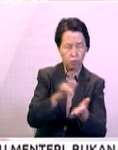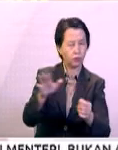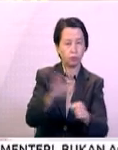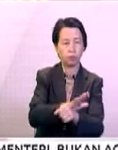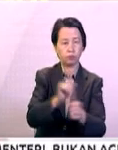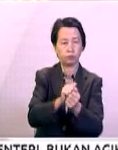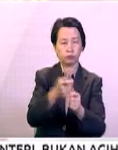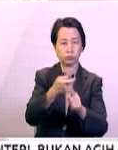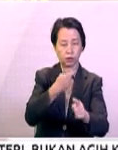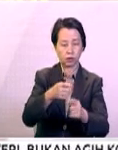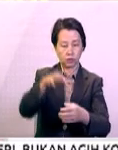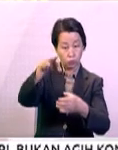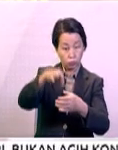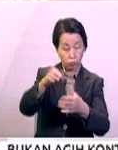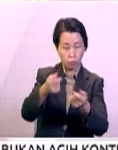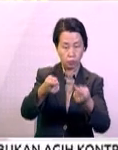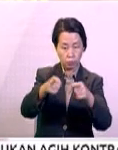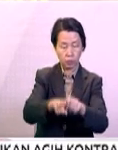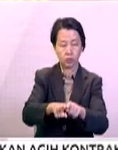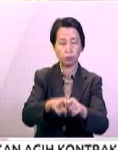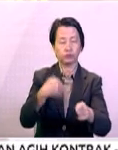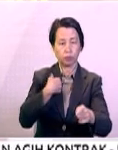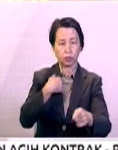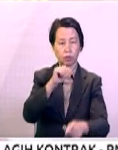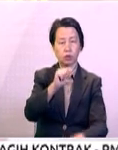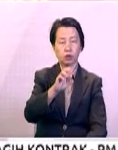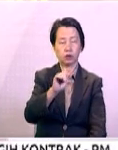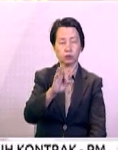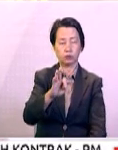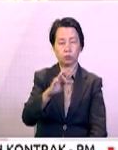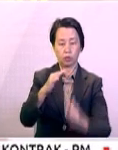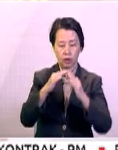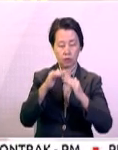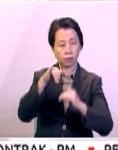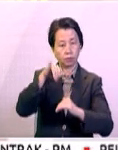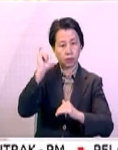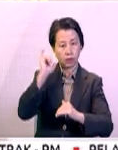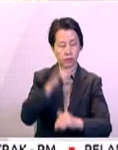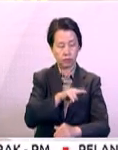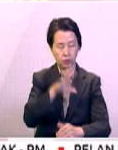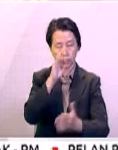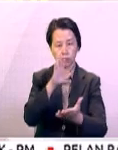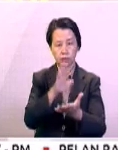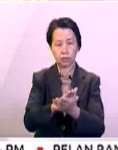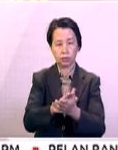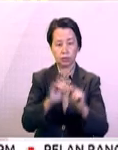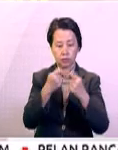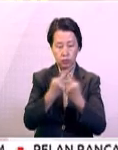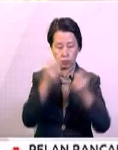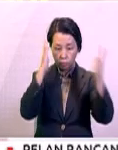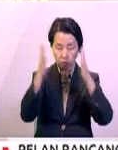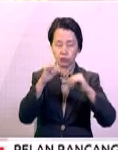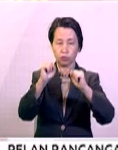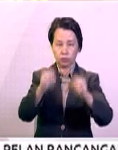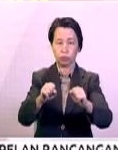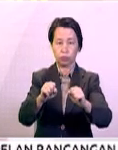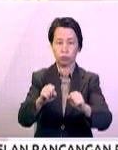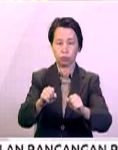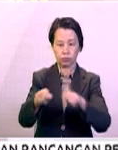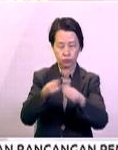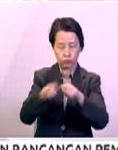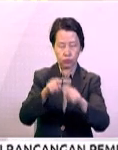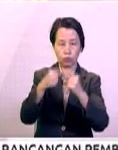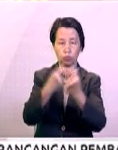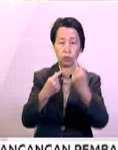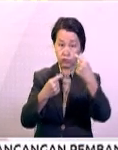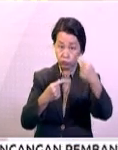sepenuhnya daripada undian yang berlangsung di AFC House semalam. Beliau yakin skuad Harimau Malaya mampu untuk mengakhiri saingan Kumpulan